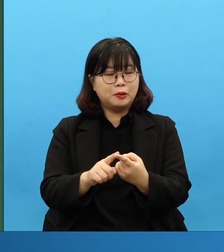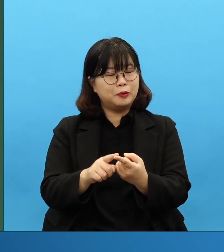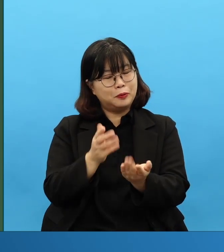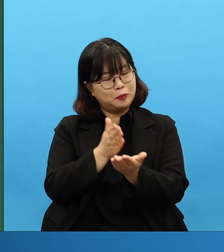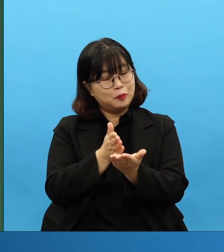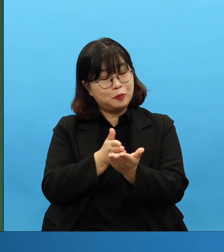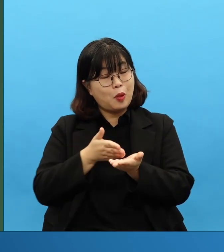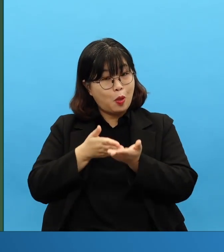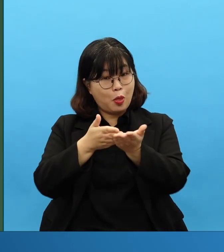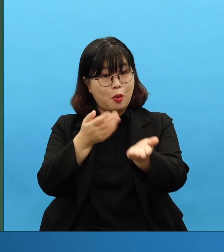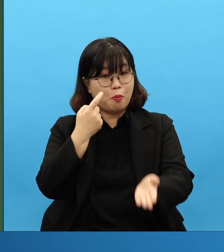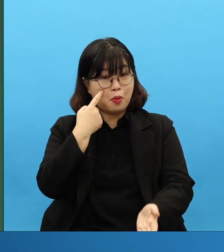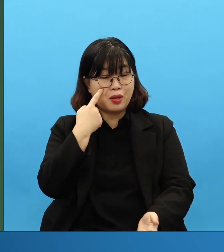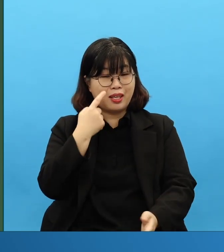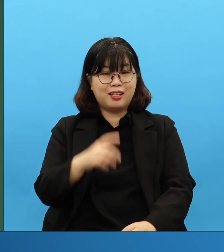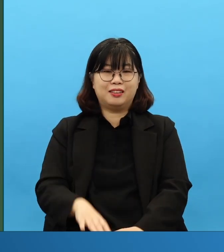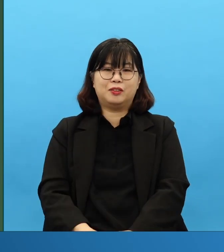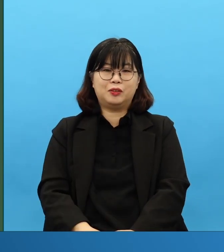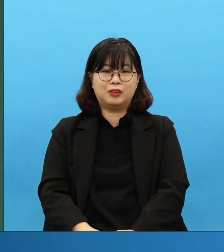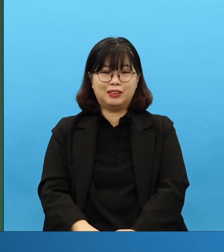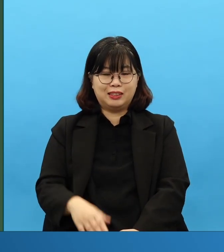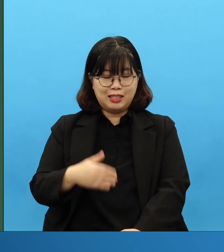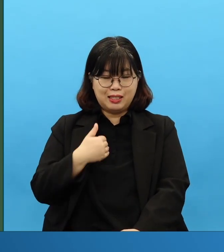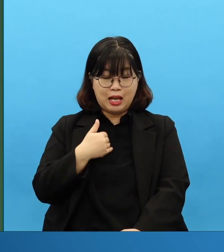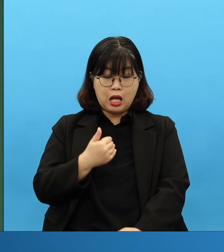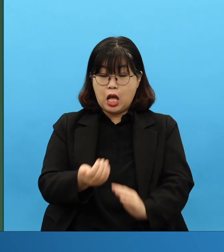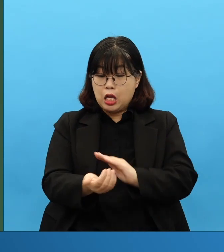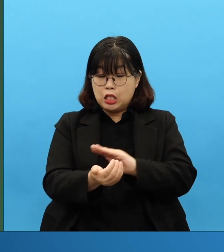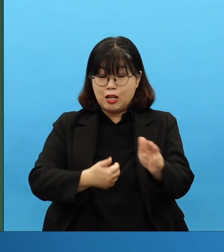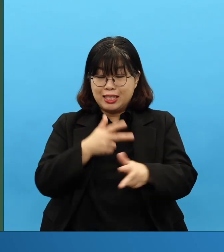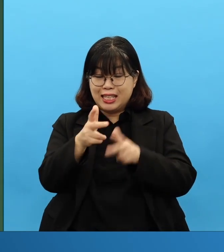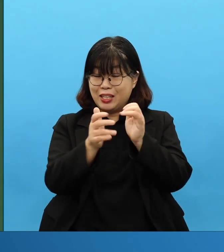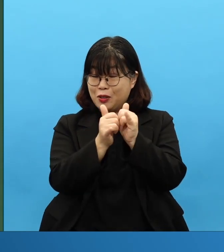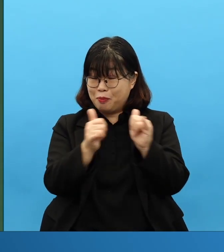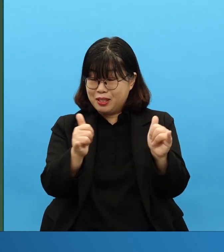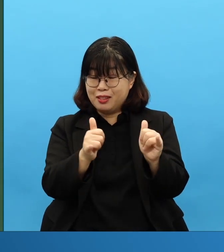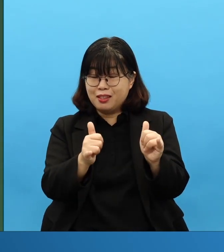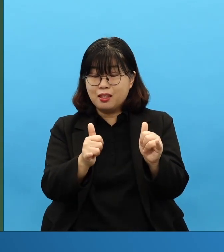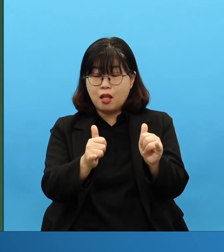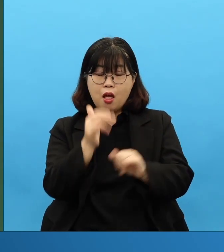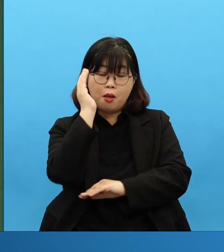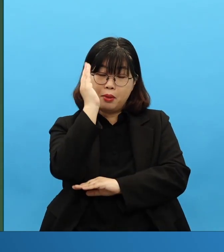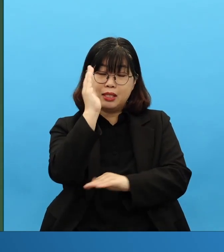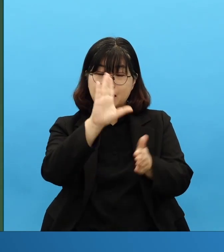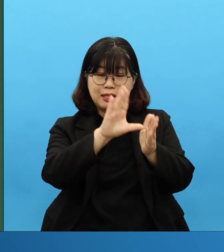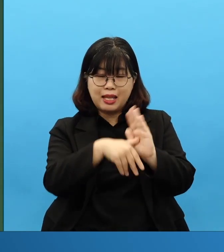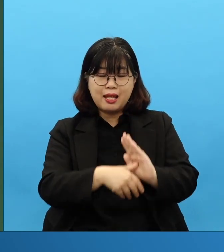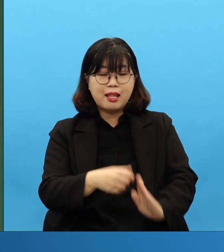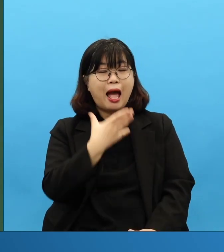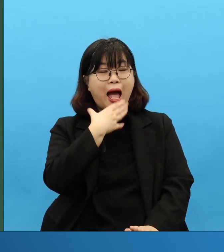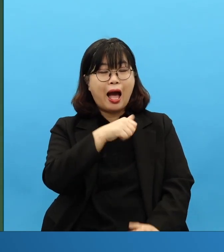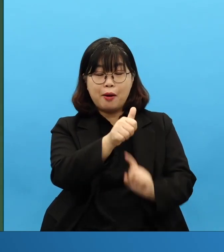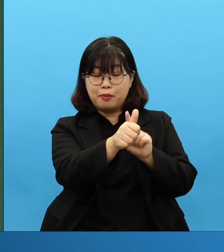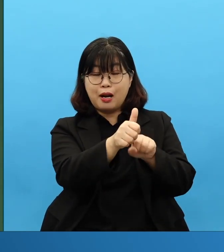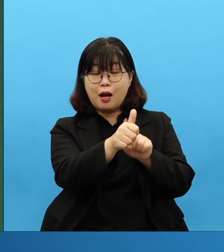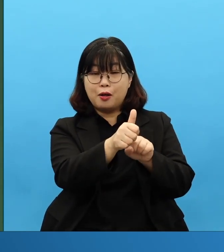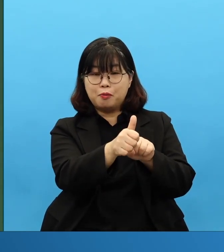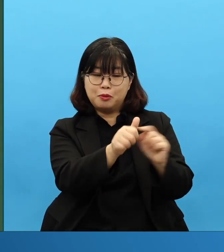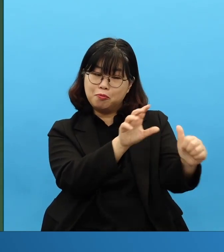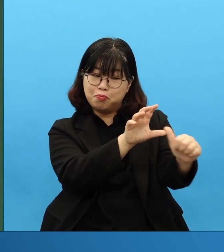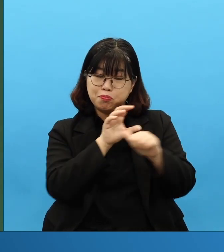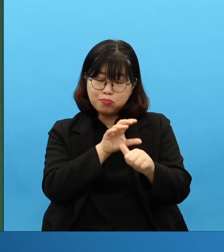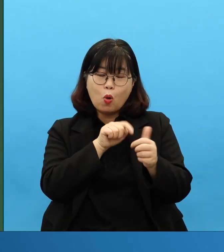어른들에게는 아브라함을 가지고 봤고요. 계속해서 お 話しますが, 산교선교 어른들에게 아브라함의 お 話を させていただきました.